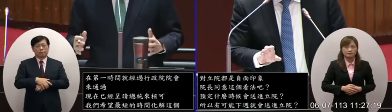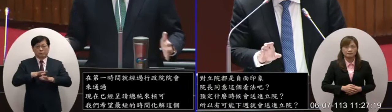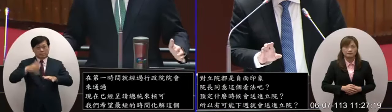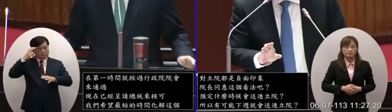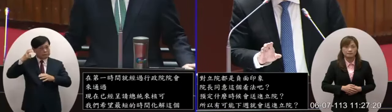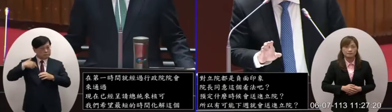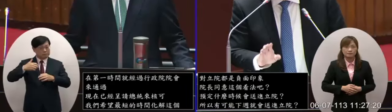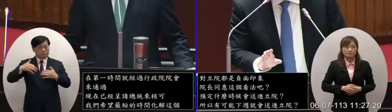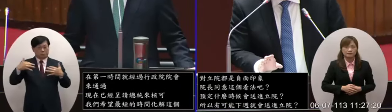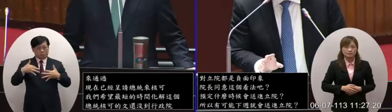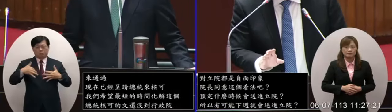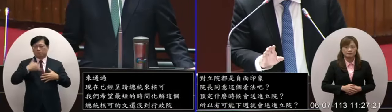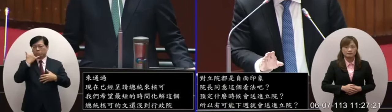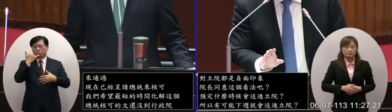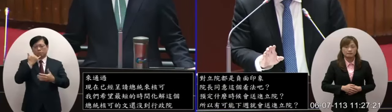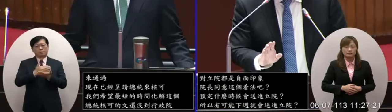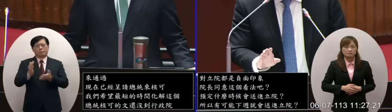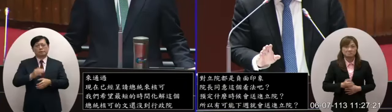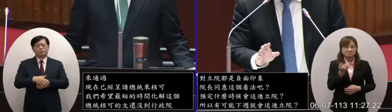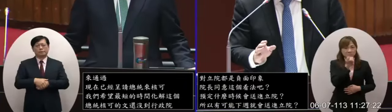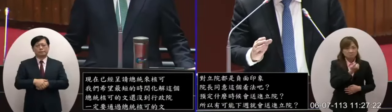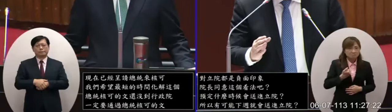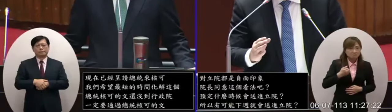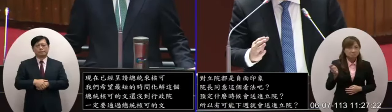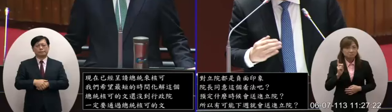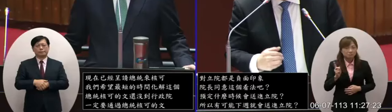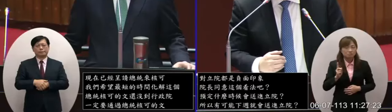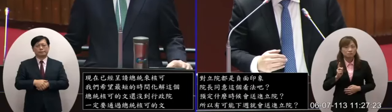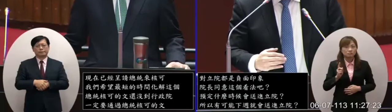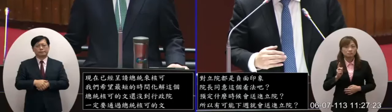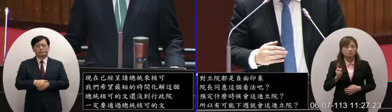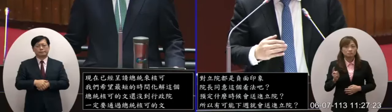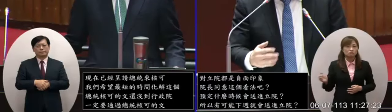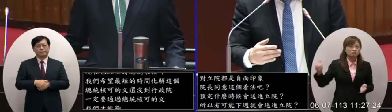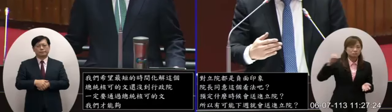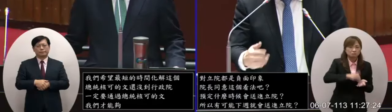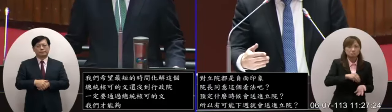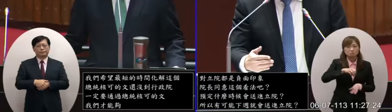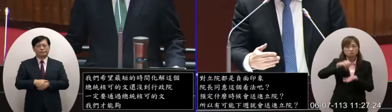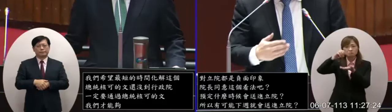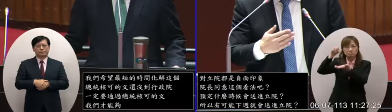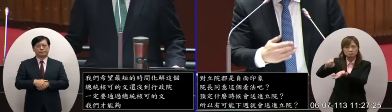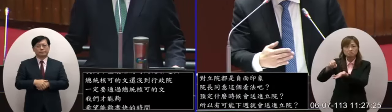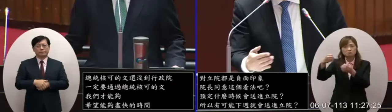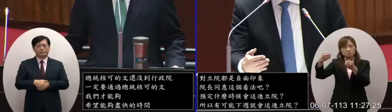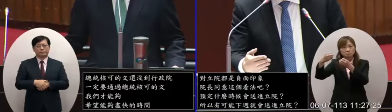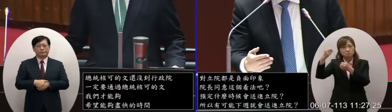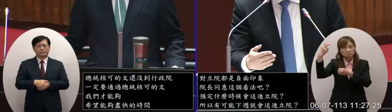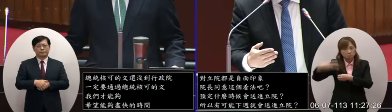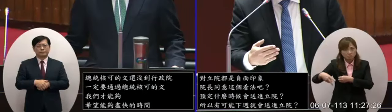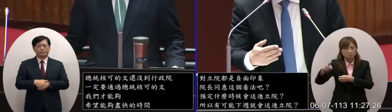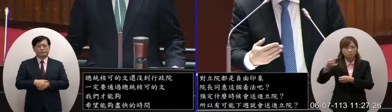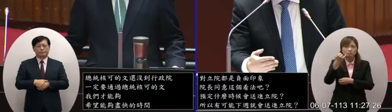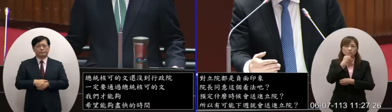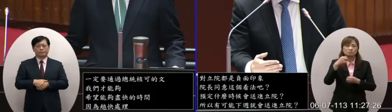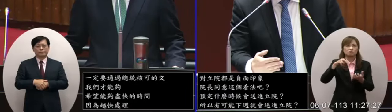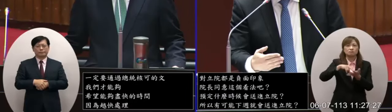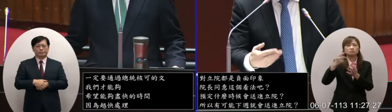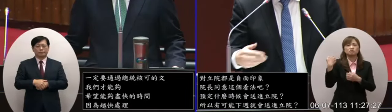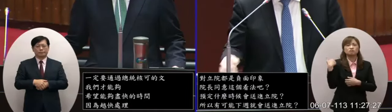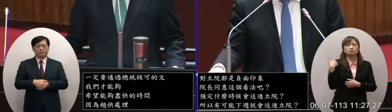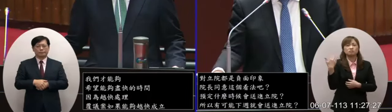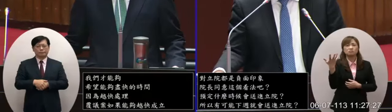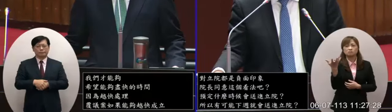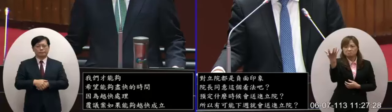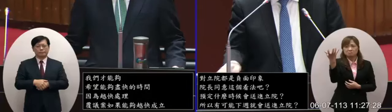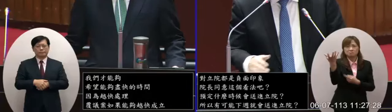政的危机也会化解。 那当然了、也有可能最后进来的这个复议的结果，立法院的多数，如果照过去这样，如果没有改变的话，